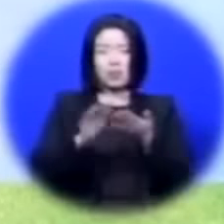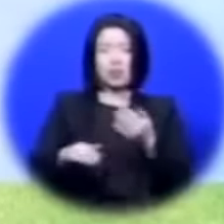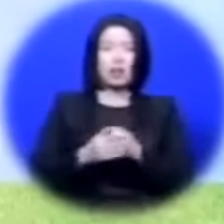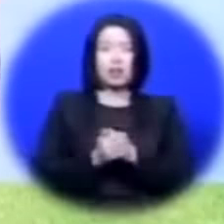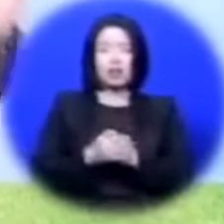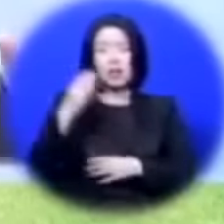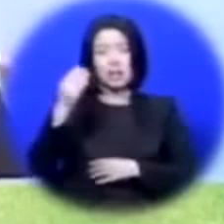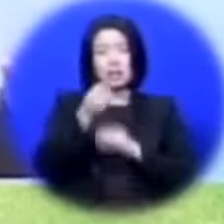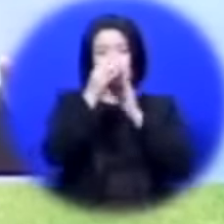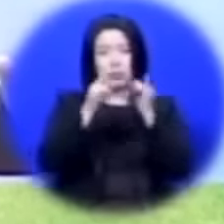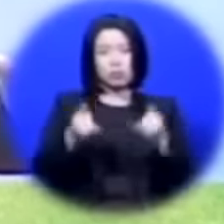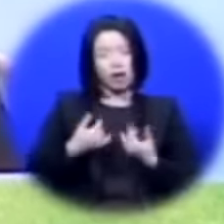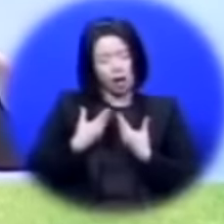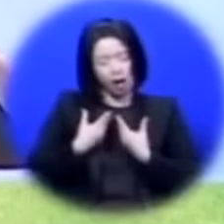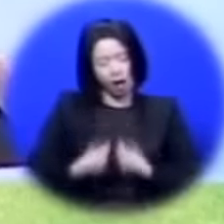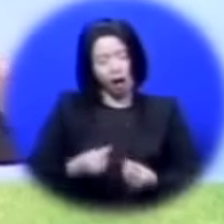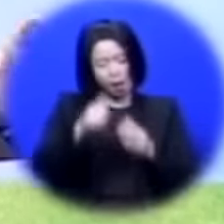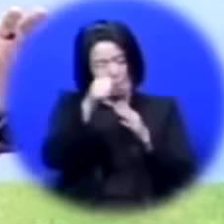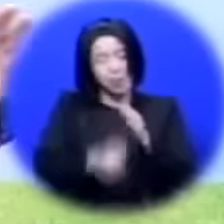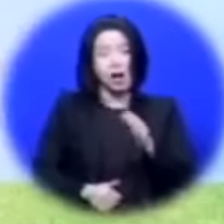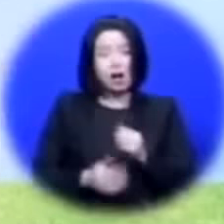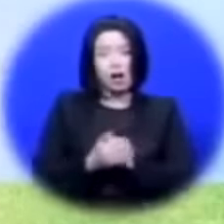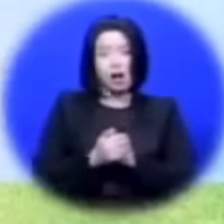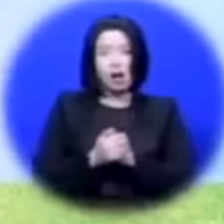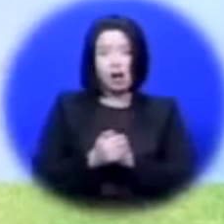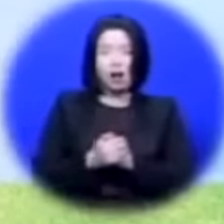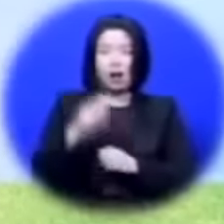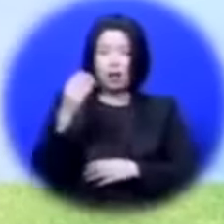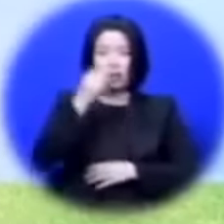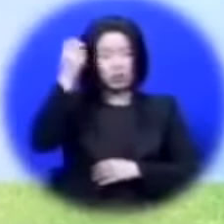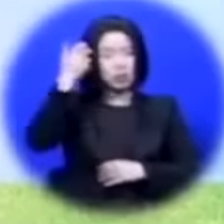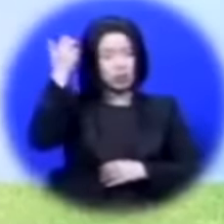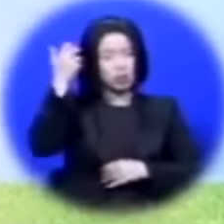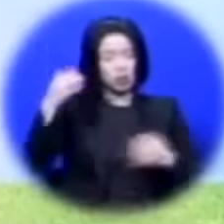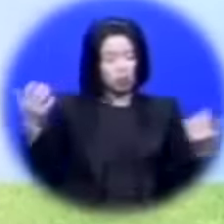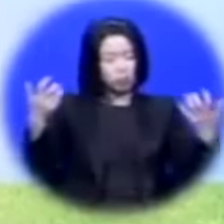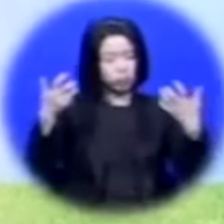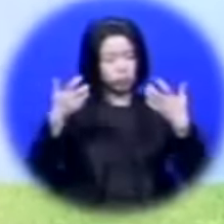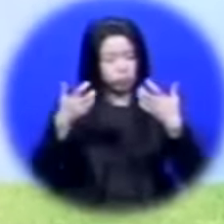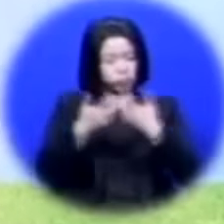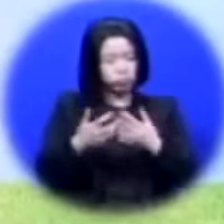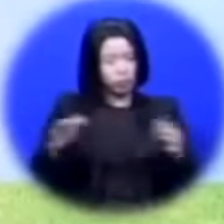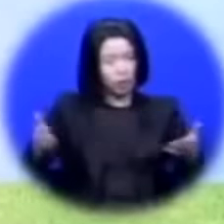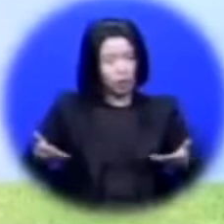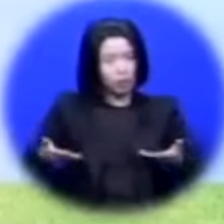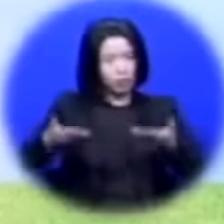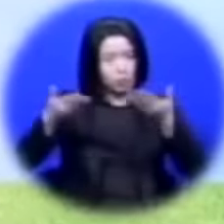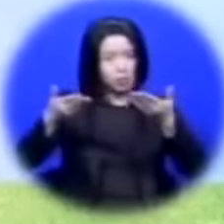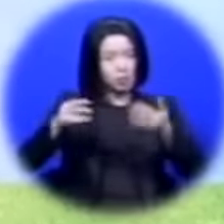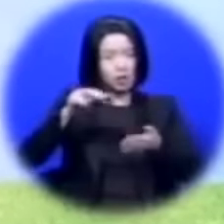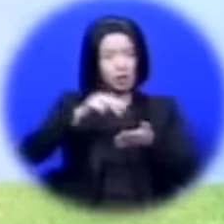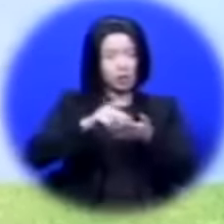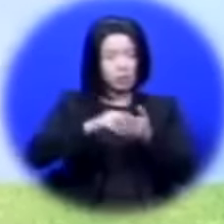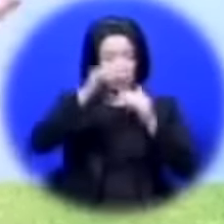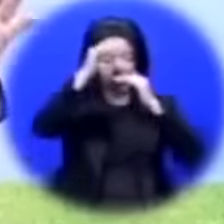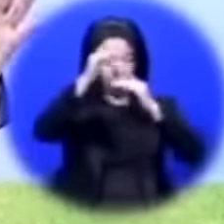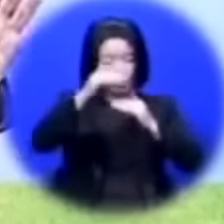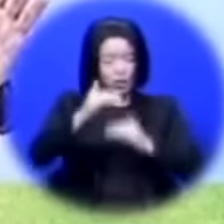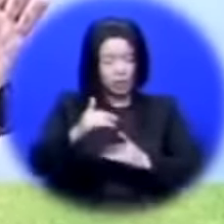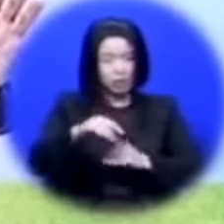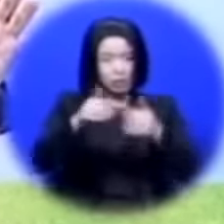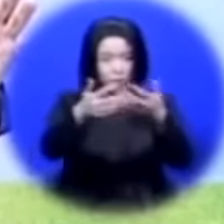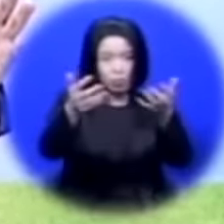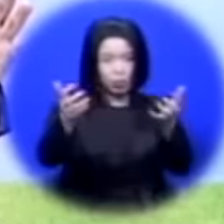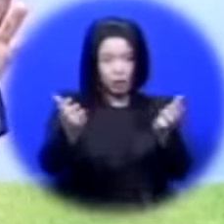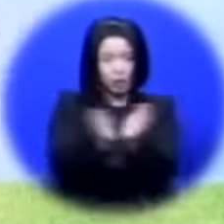성도들이 심에 빠졌다가 충만하게 일어나는 과정이 분에서 그대로